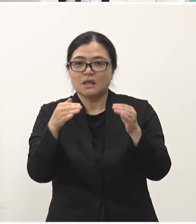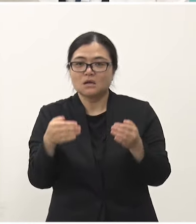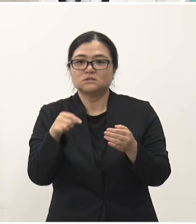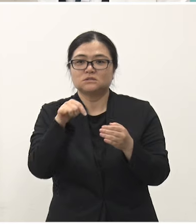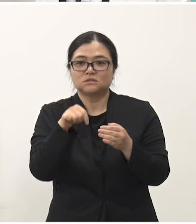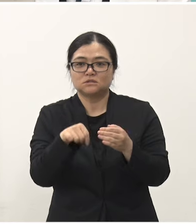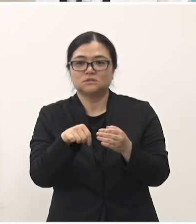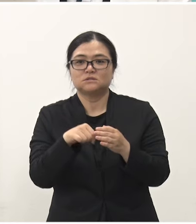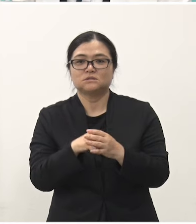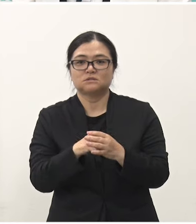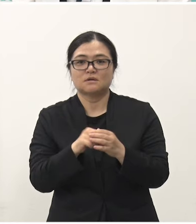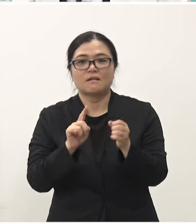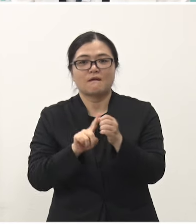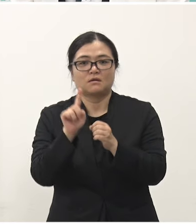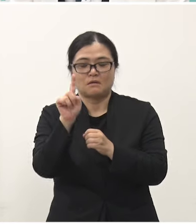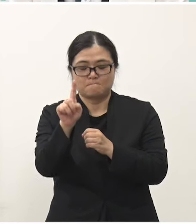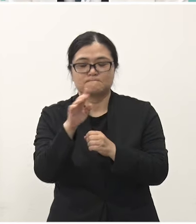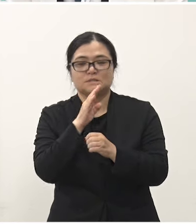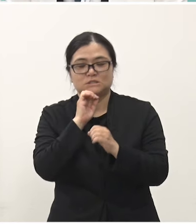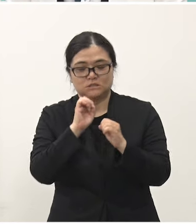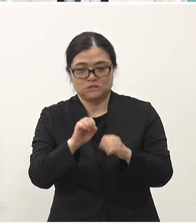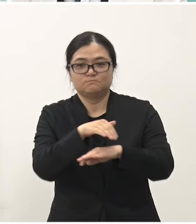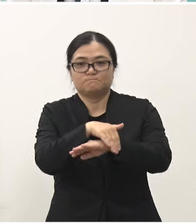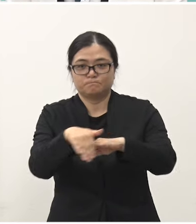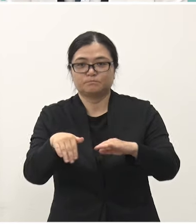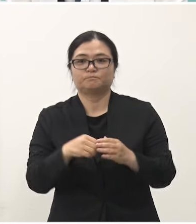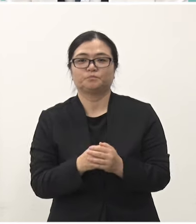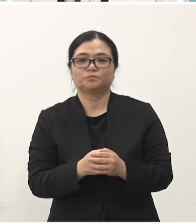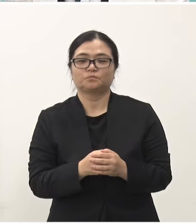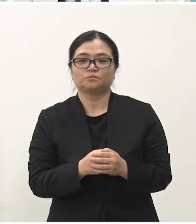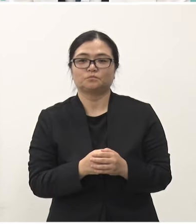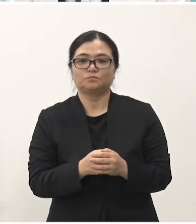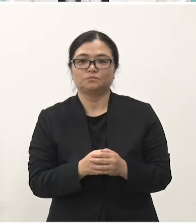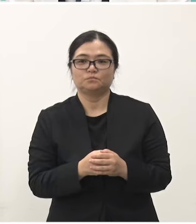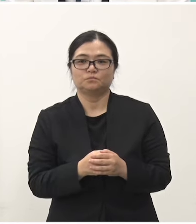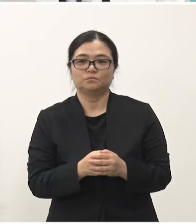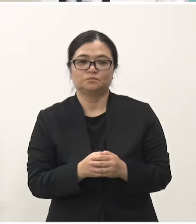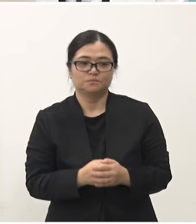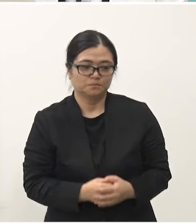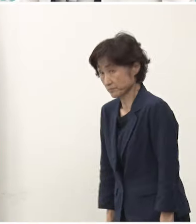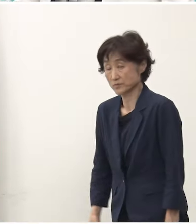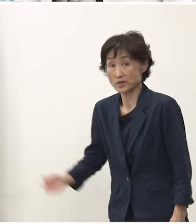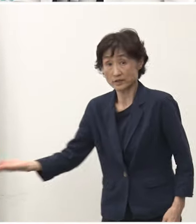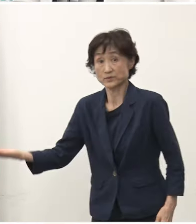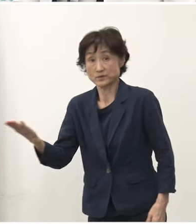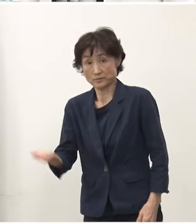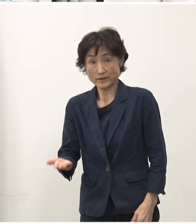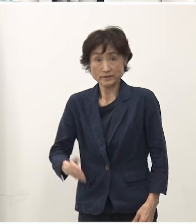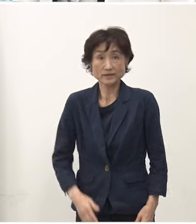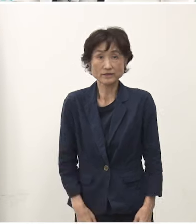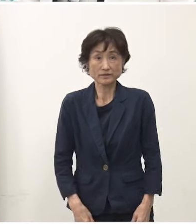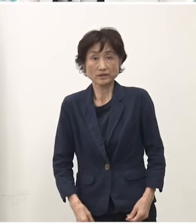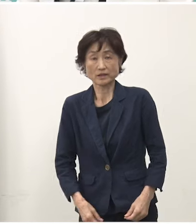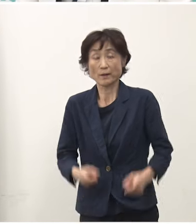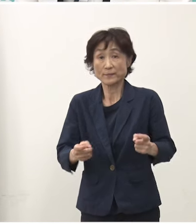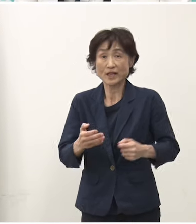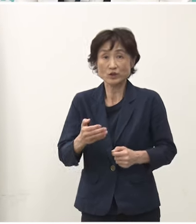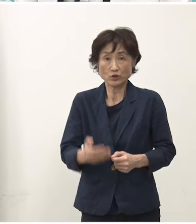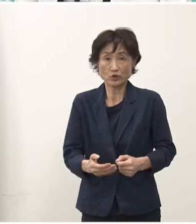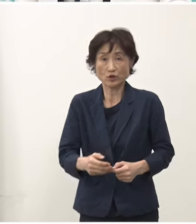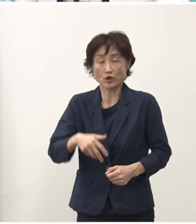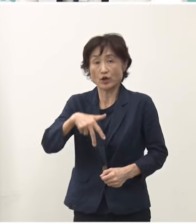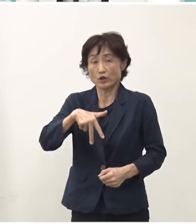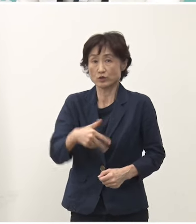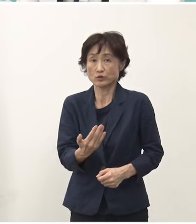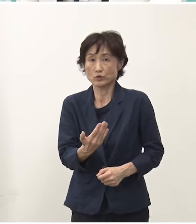で令和6年11月から令和7年2月にかけて実施してまいります続きまして